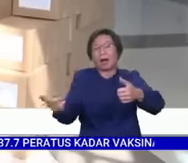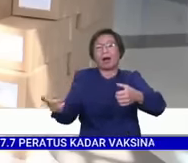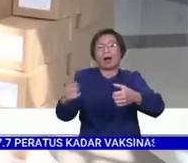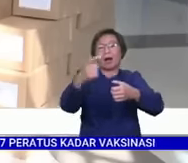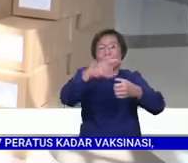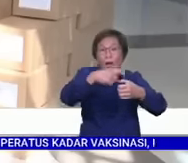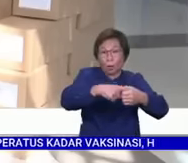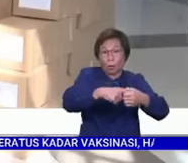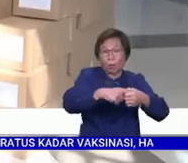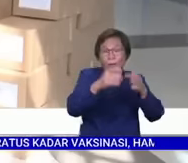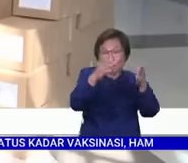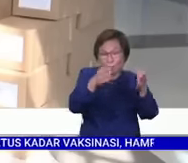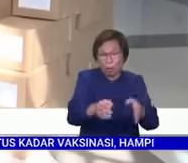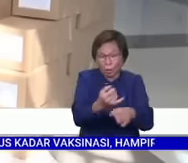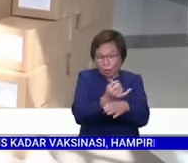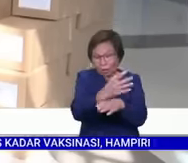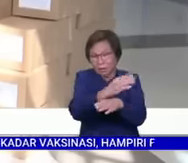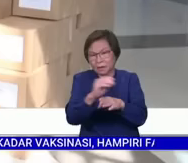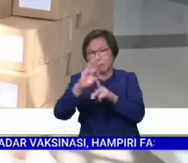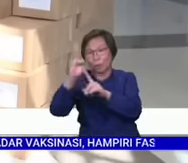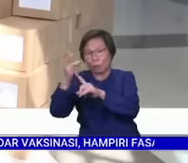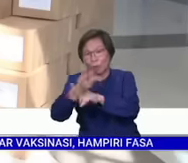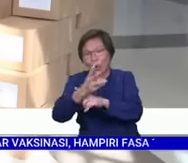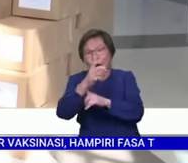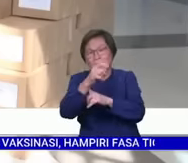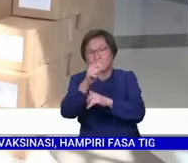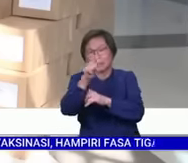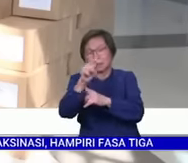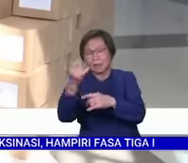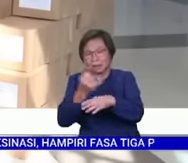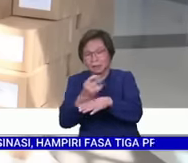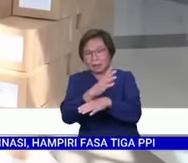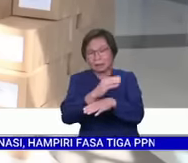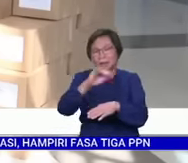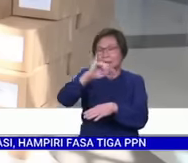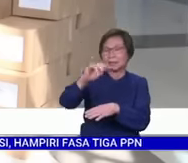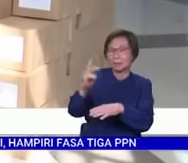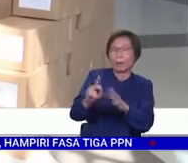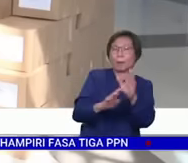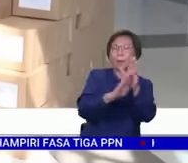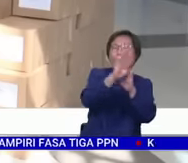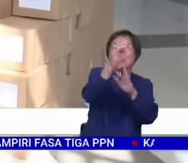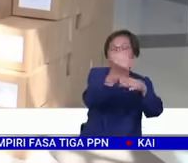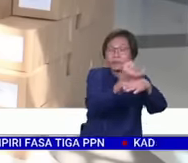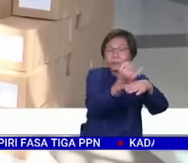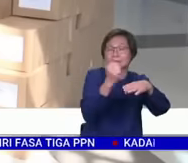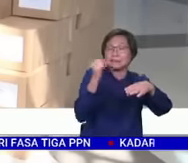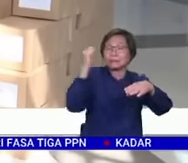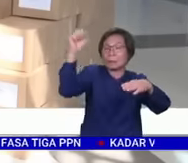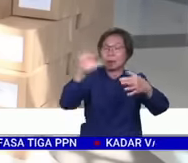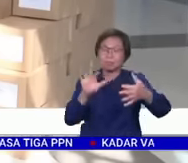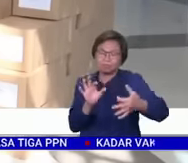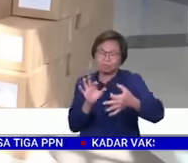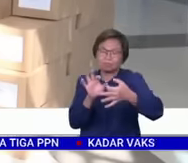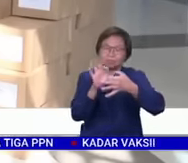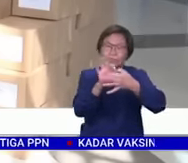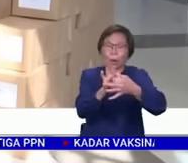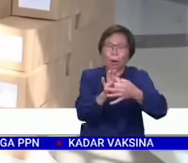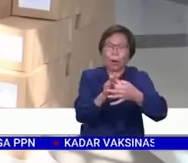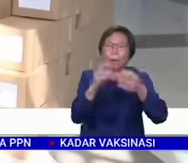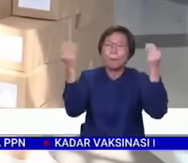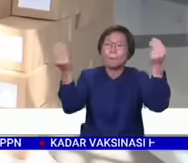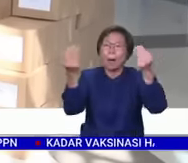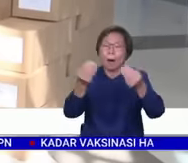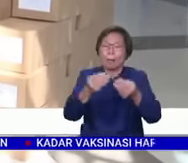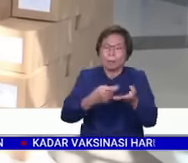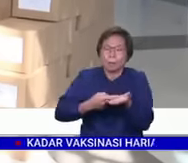warga industri kebajikan dan data industri serta jawatankuasa pembangunan industri Sabah dengan kerjasama majelis